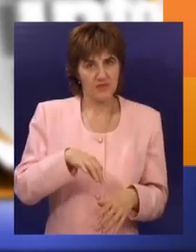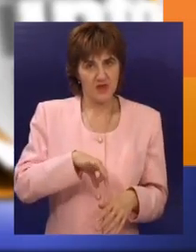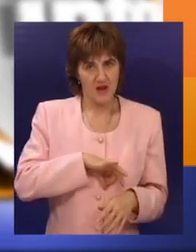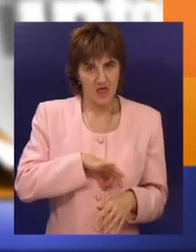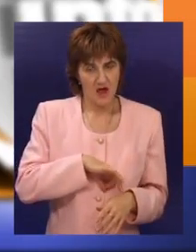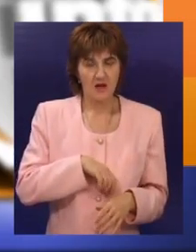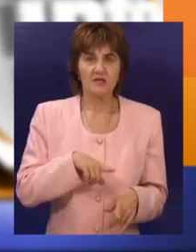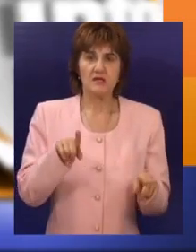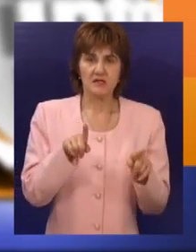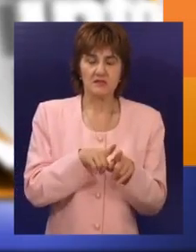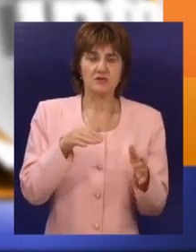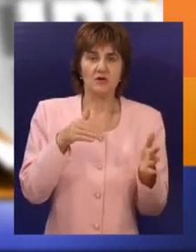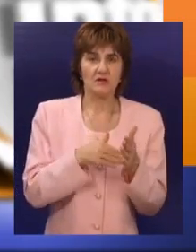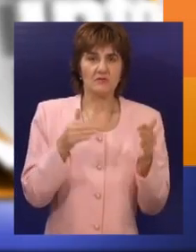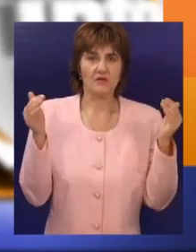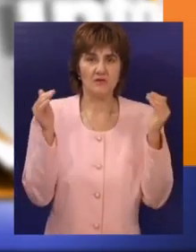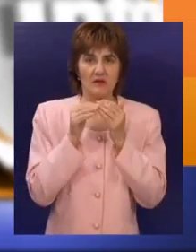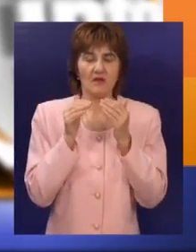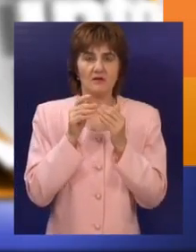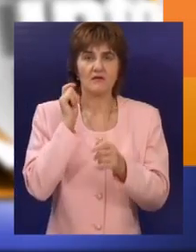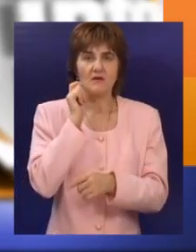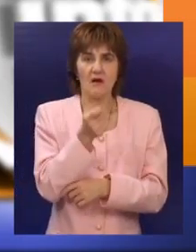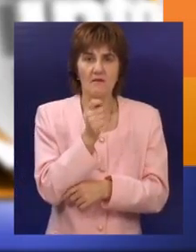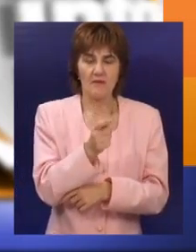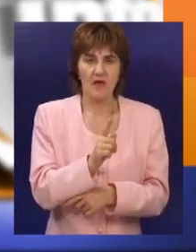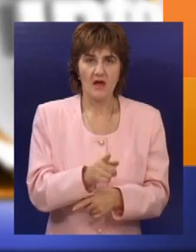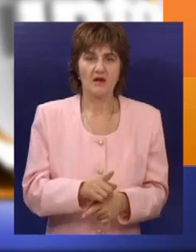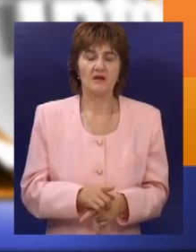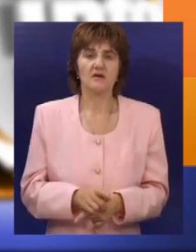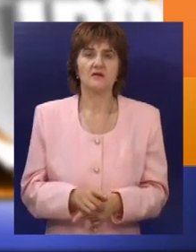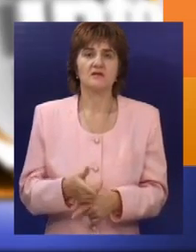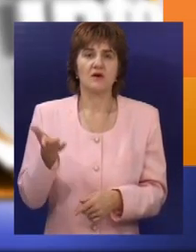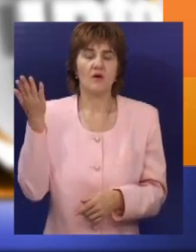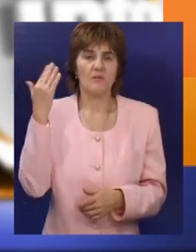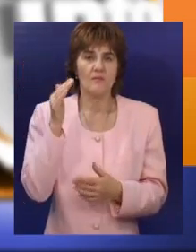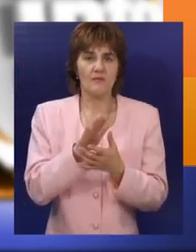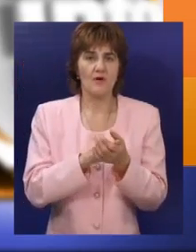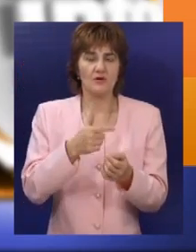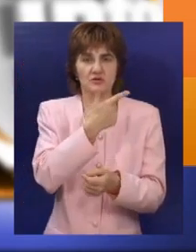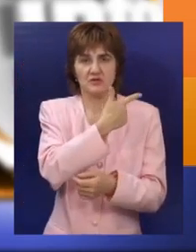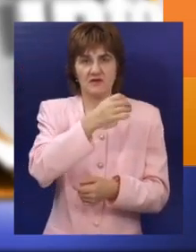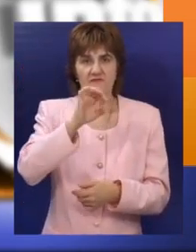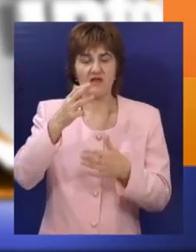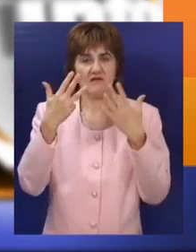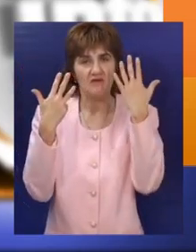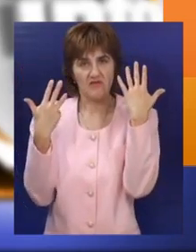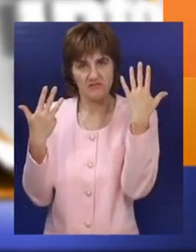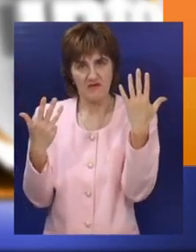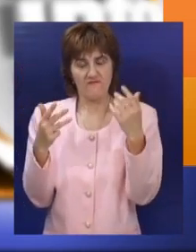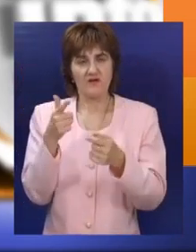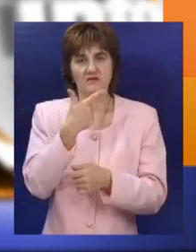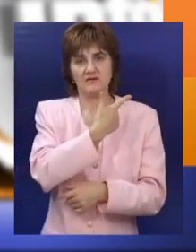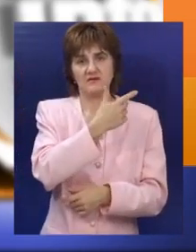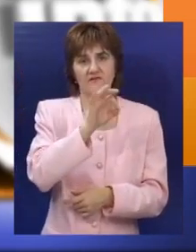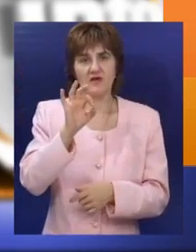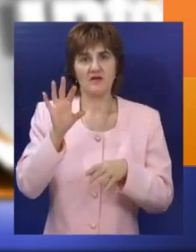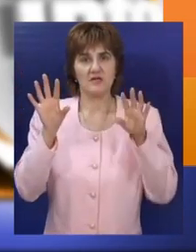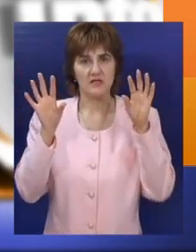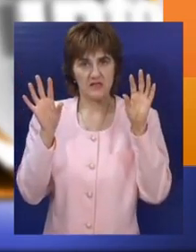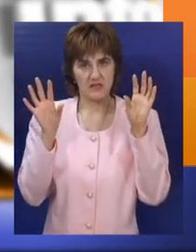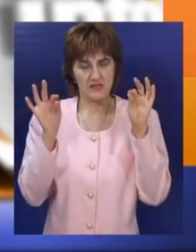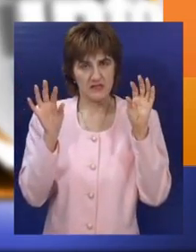rada. Oni u 2011. u 2009. i 2010. godini.